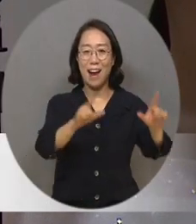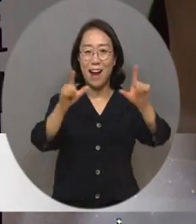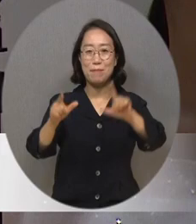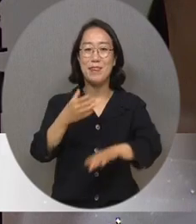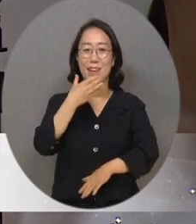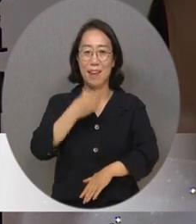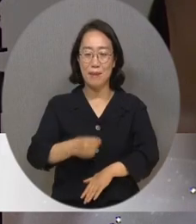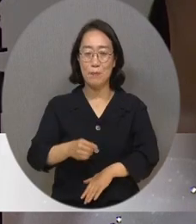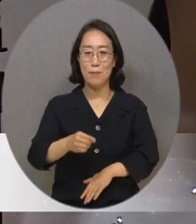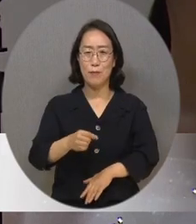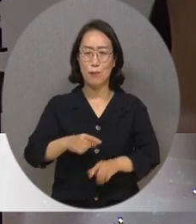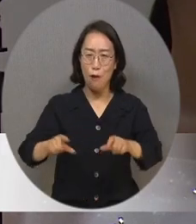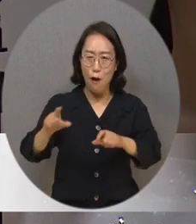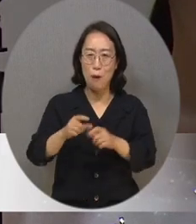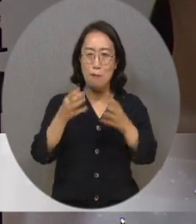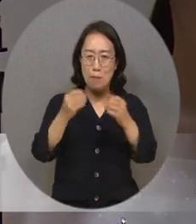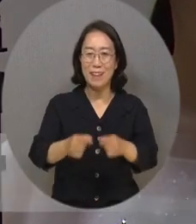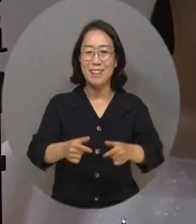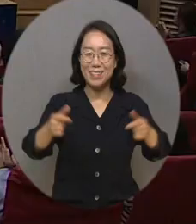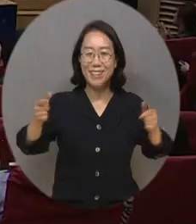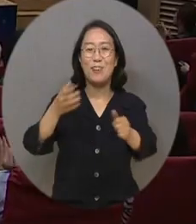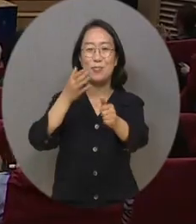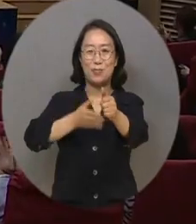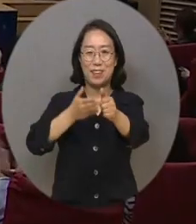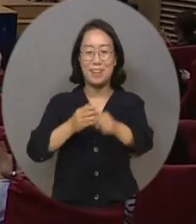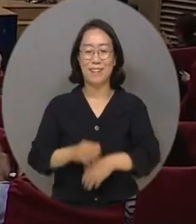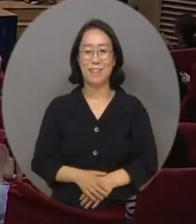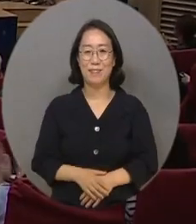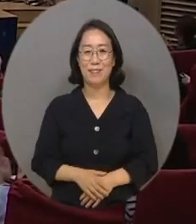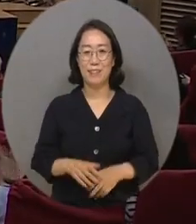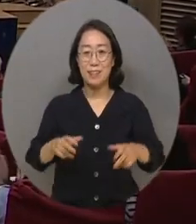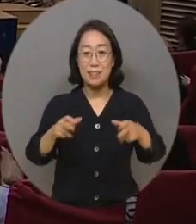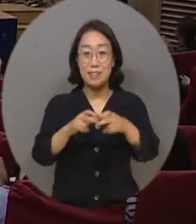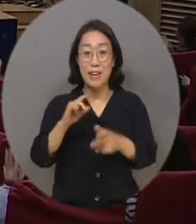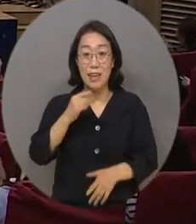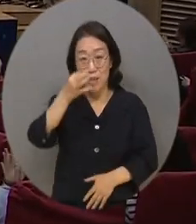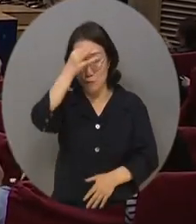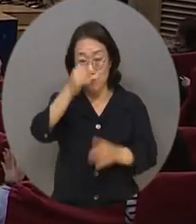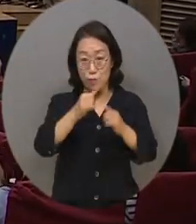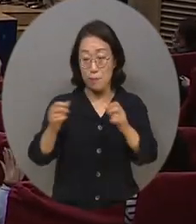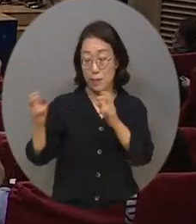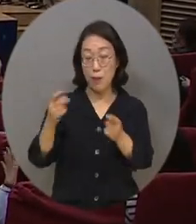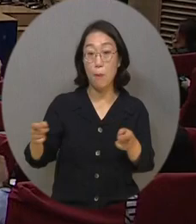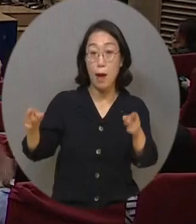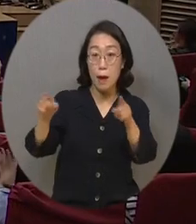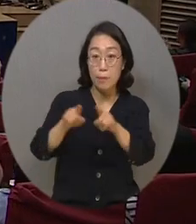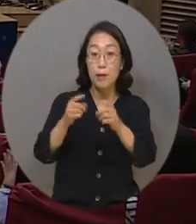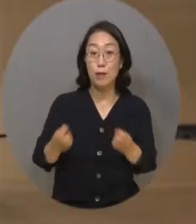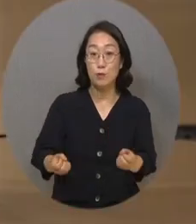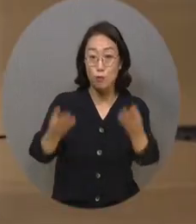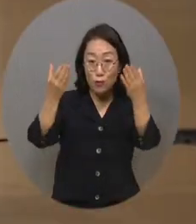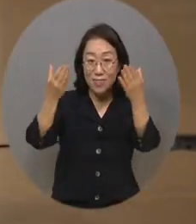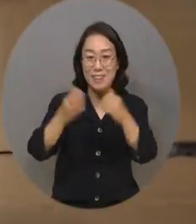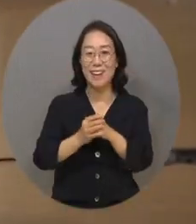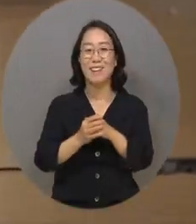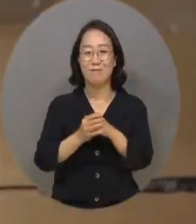행복합니다. 이런 기회를 많이 만들어주세요. 장애예술인과 기업이 만난 뷰티풀라이프